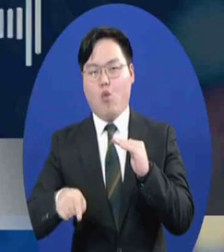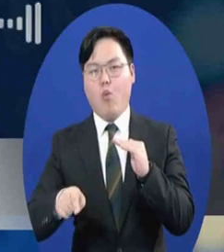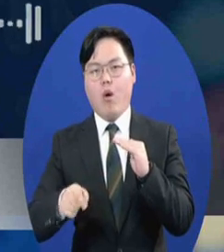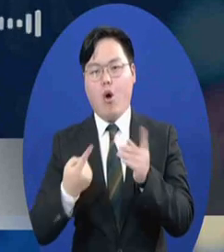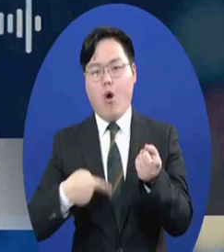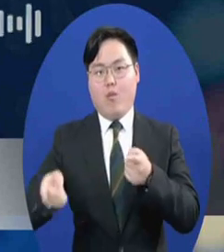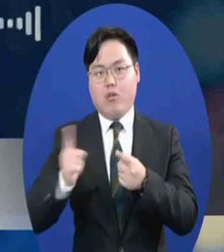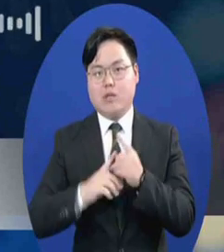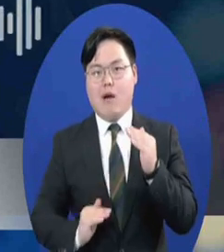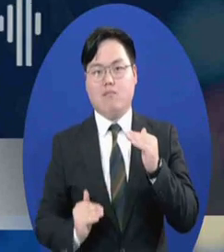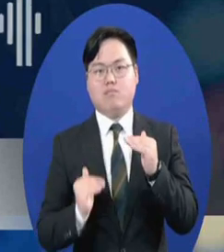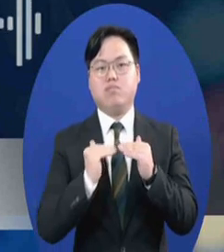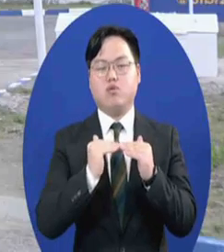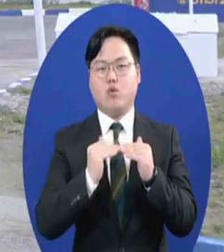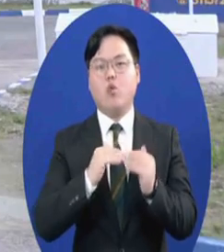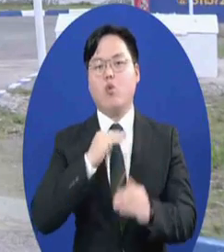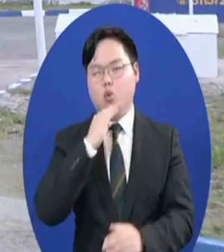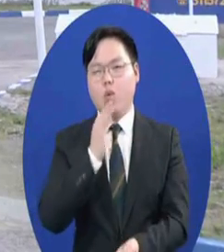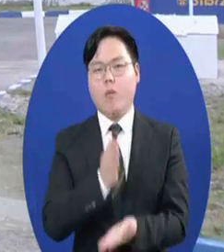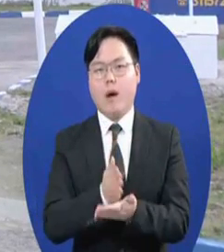Одоо тийм бүтэц хэвийн хэмжээтэй ажиллаж байгаа.